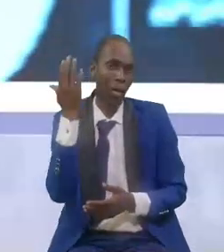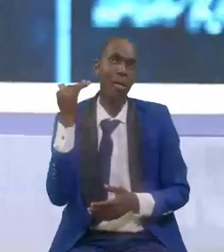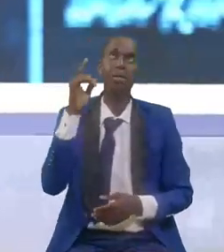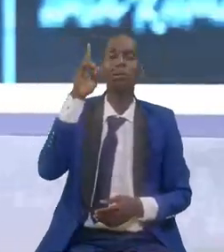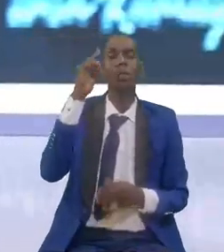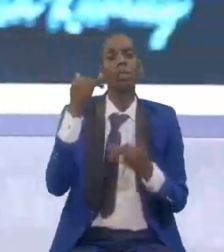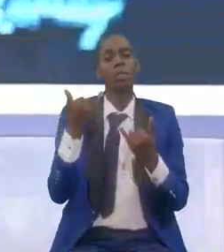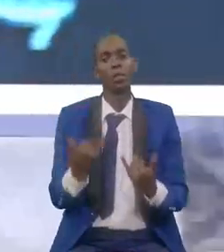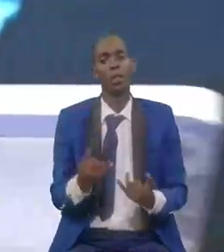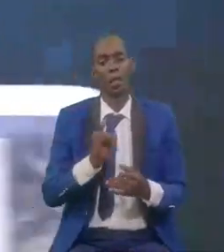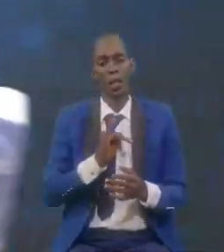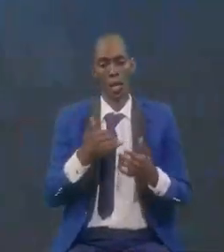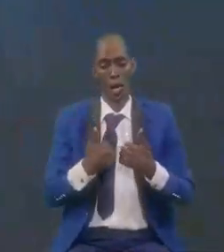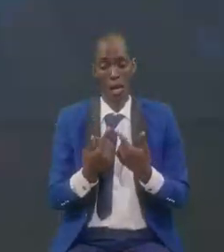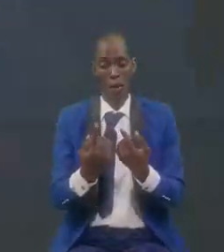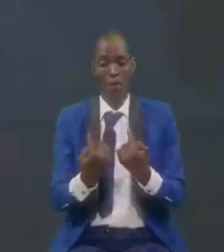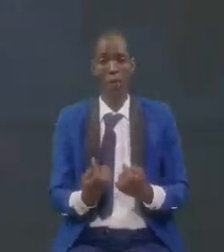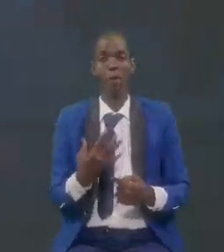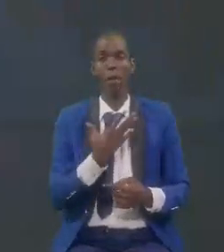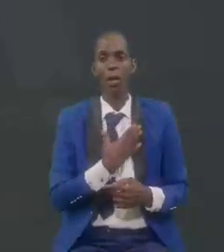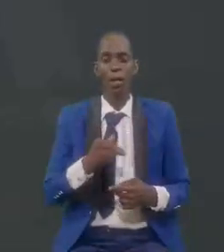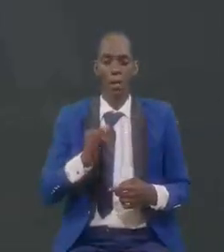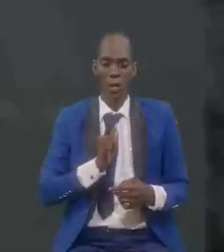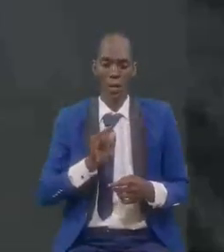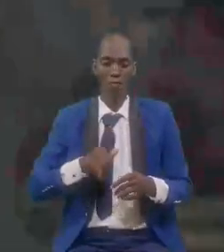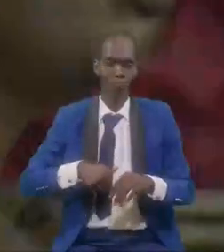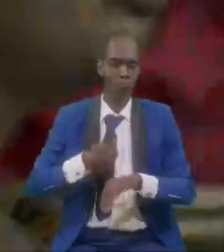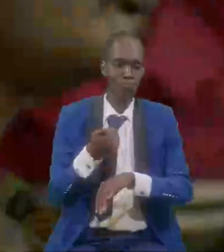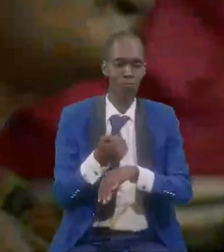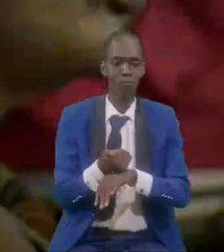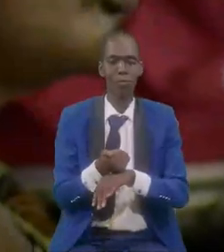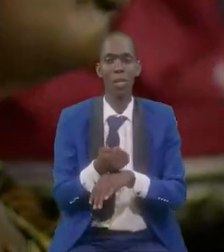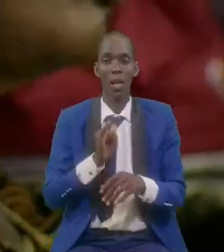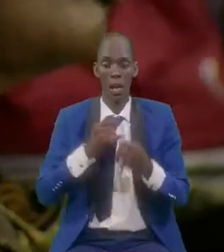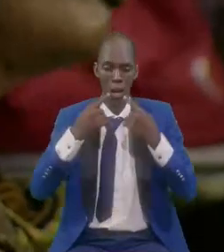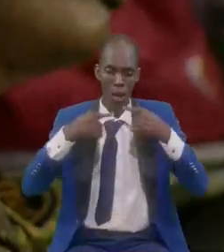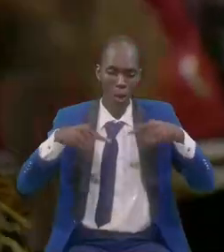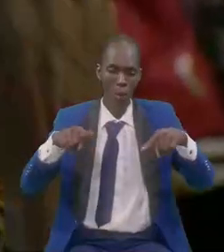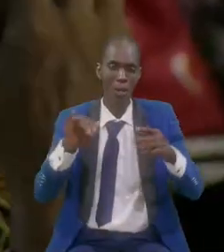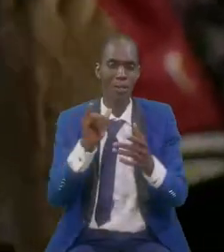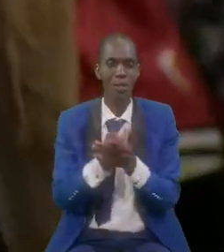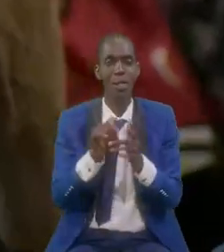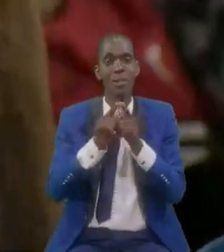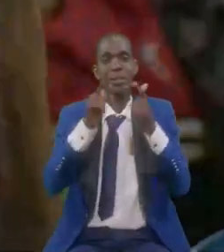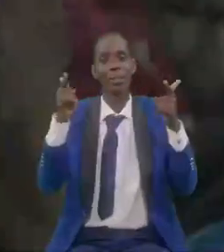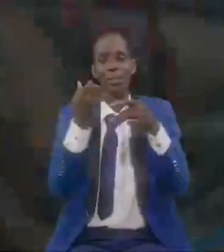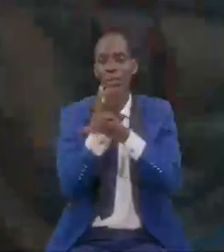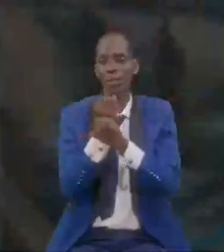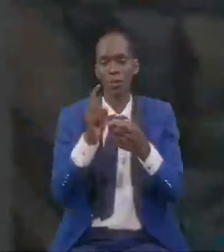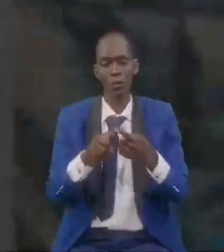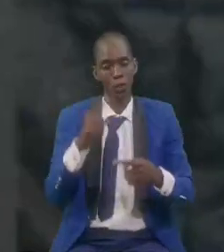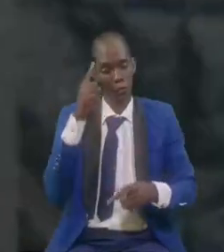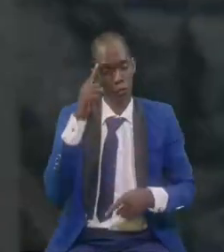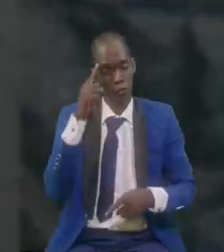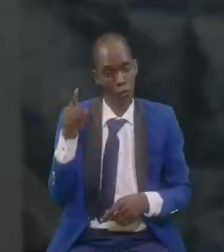Maintenant, je viens et je confirme ce grand salut à chacun de vous en proclamant ce grand salut pour